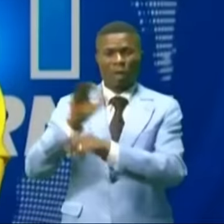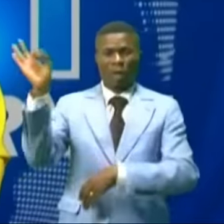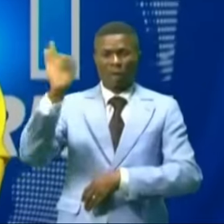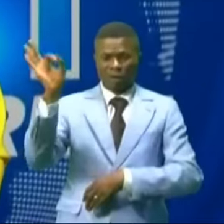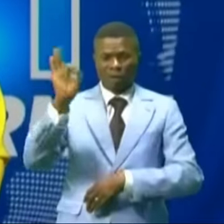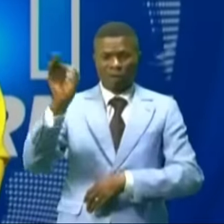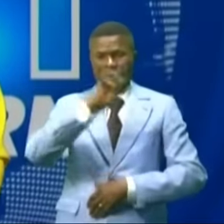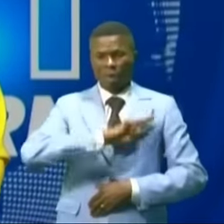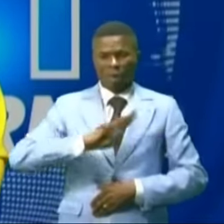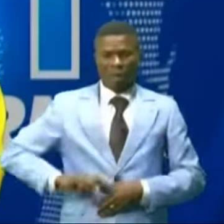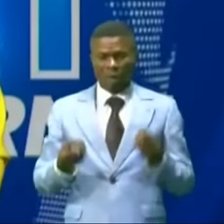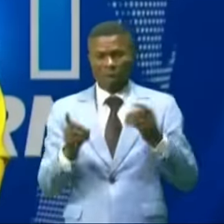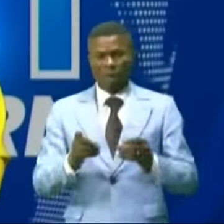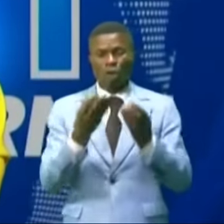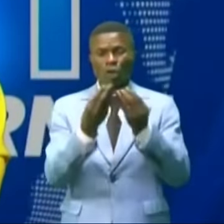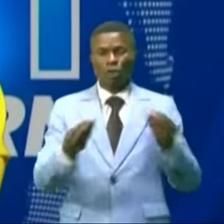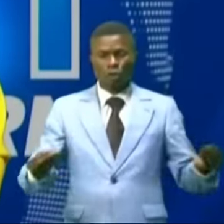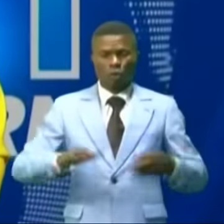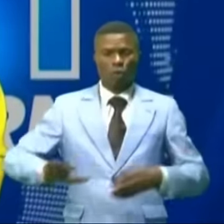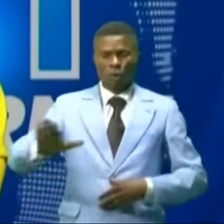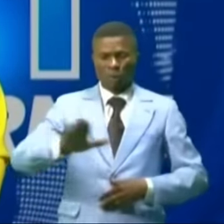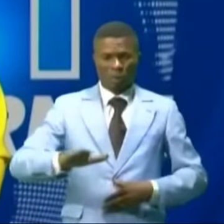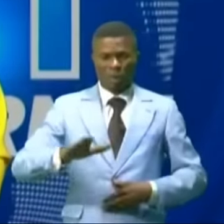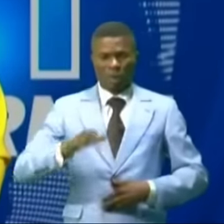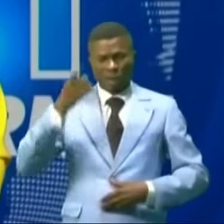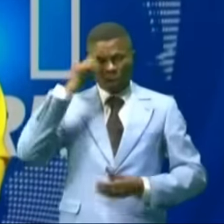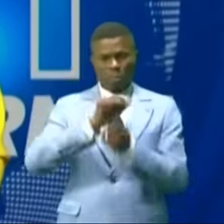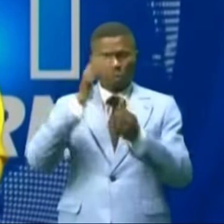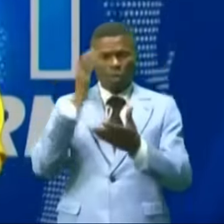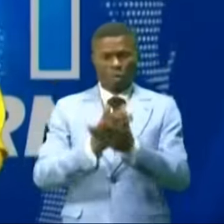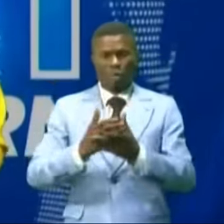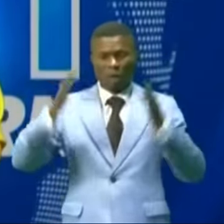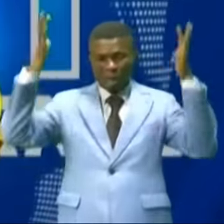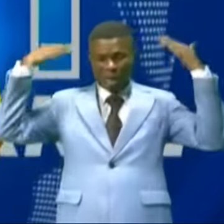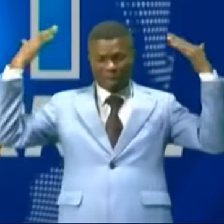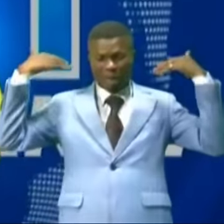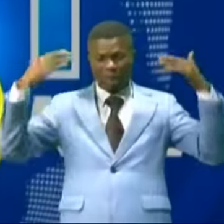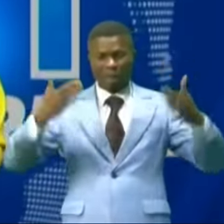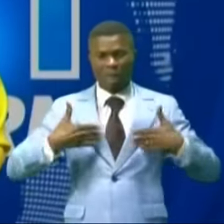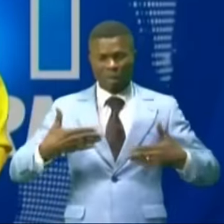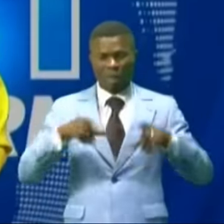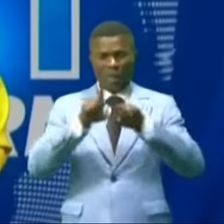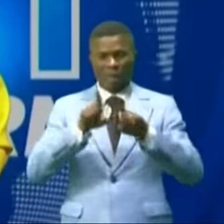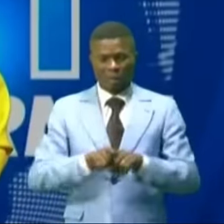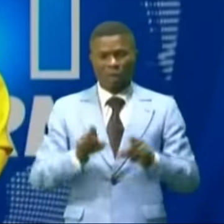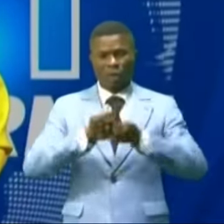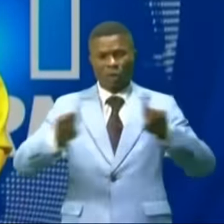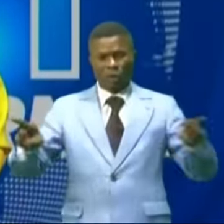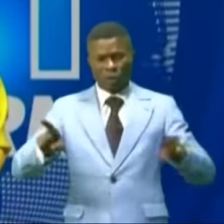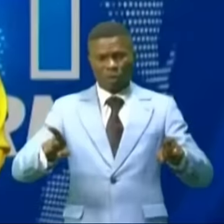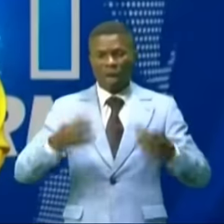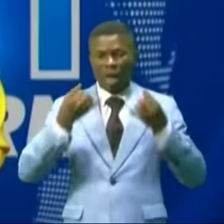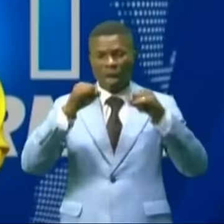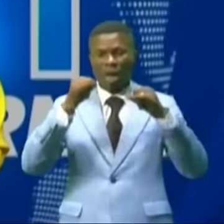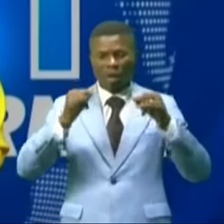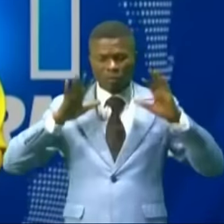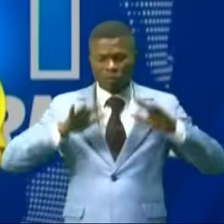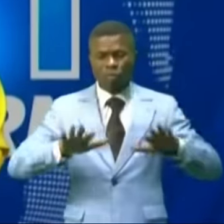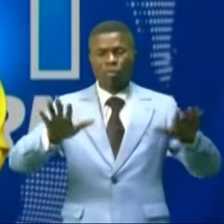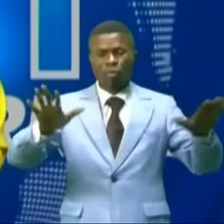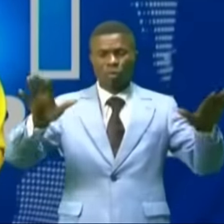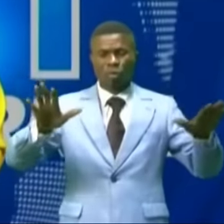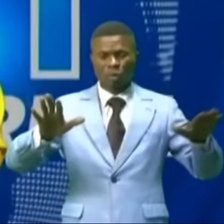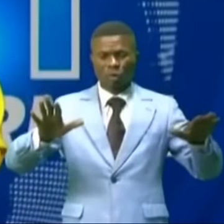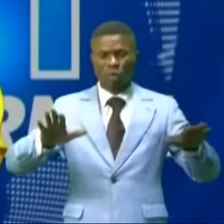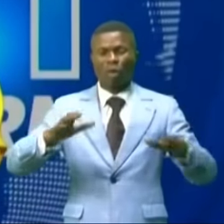de la RDC, pays solution pour lutter contre le réchauffement climatique. Ainsi, contrairement aux informations qui circulent, les débits